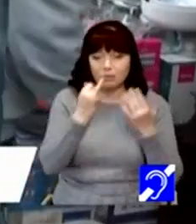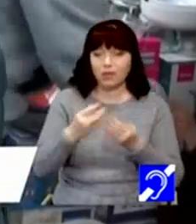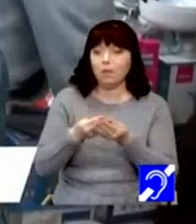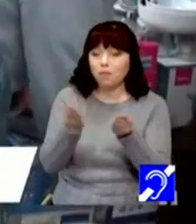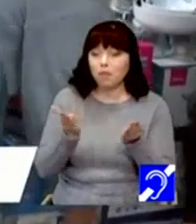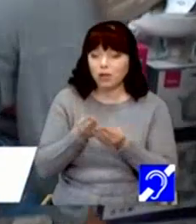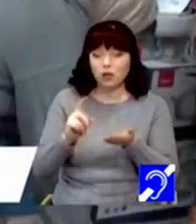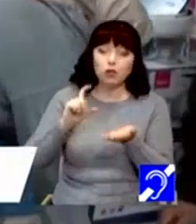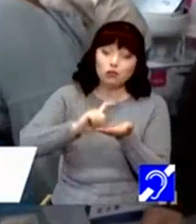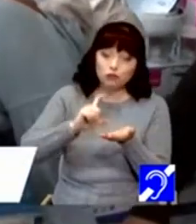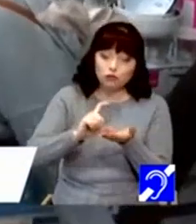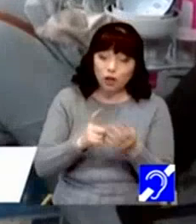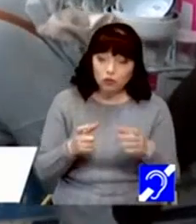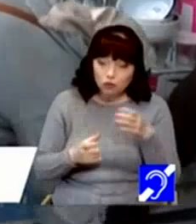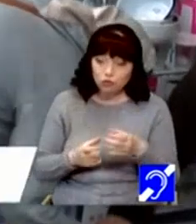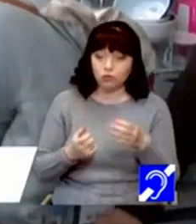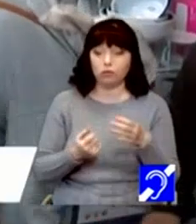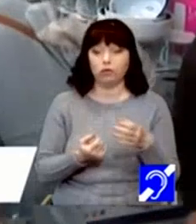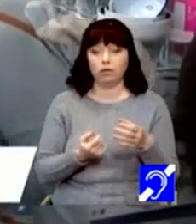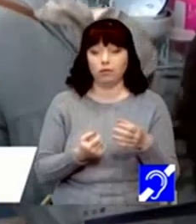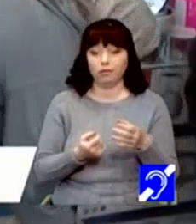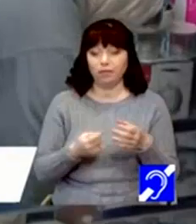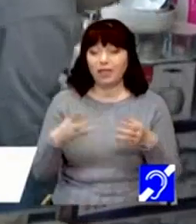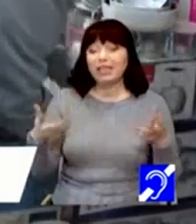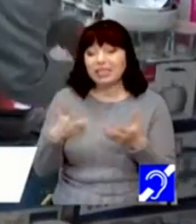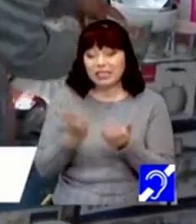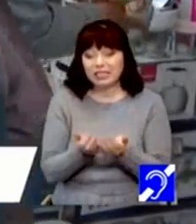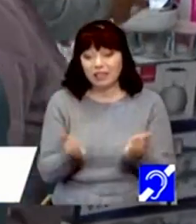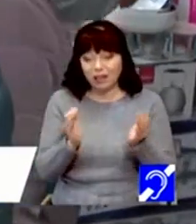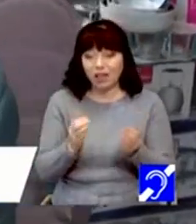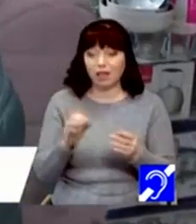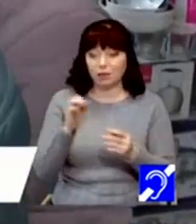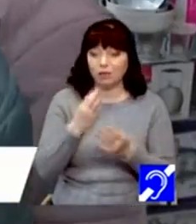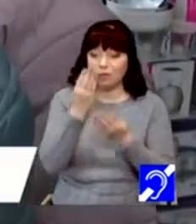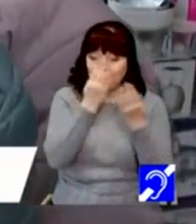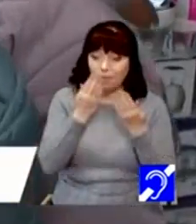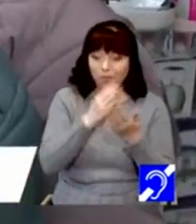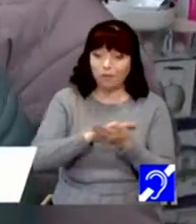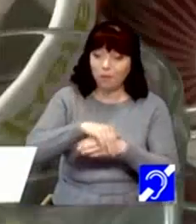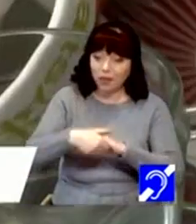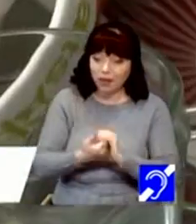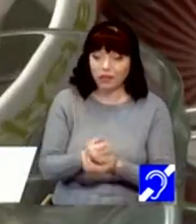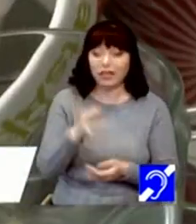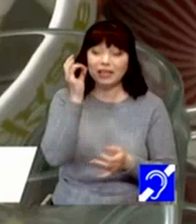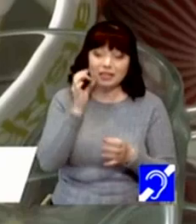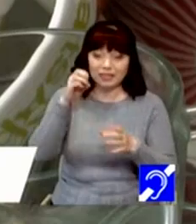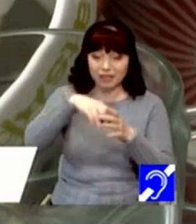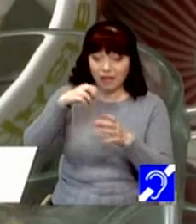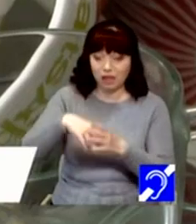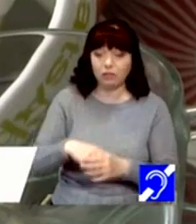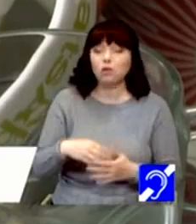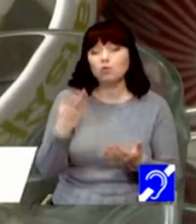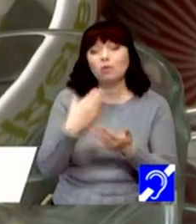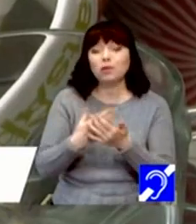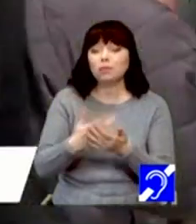tacâmuri și tu dimineața pentru salata Ștergărel acolo mai punem niște dulciuri atât de